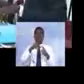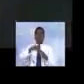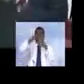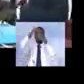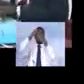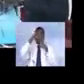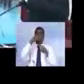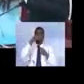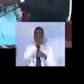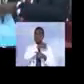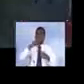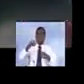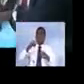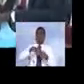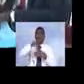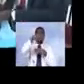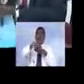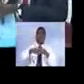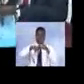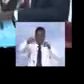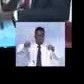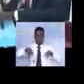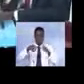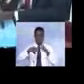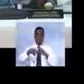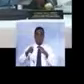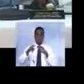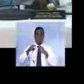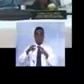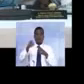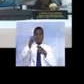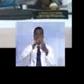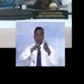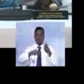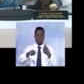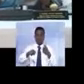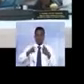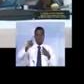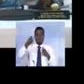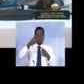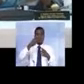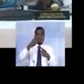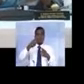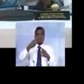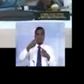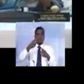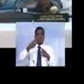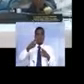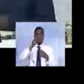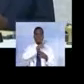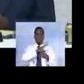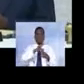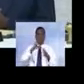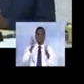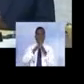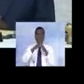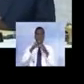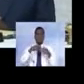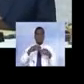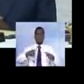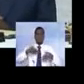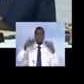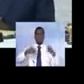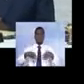individuelles. Ainsi, après examen de la revue sectorielle du premier CDD, le Conseil a dit sa